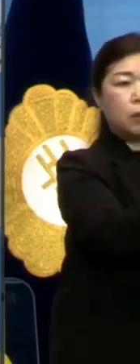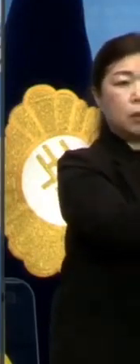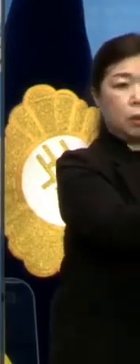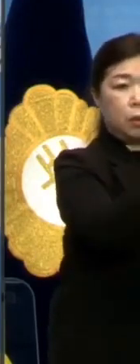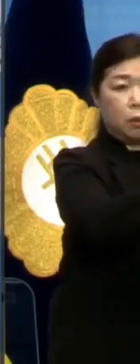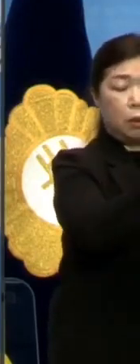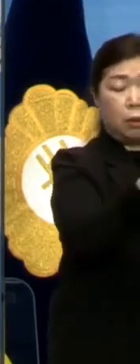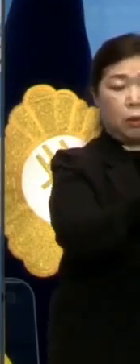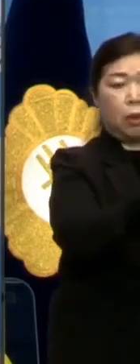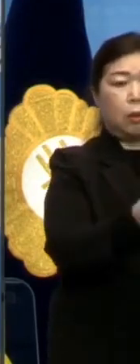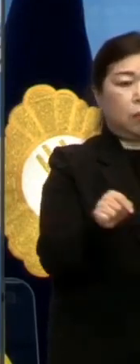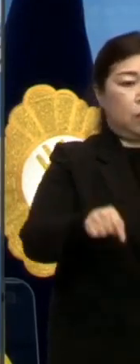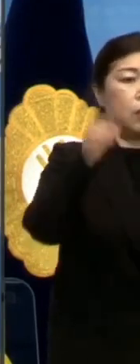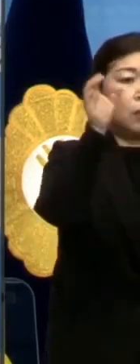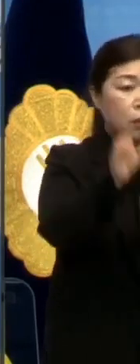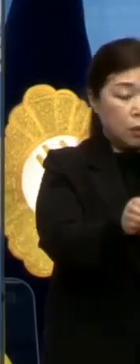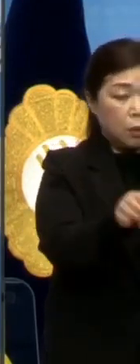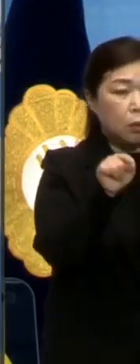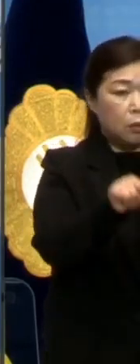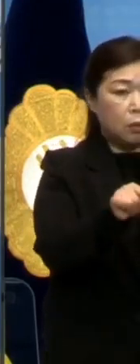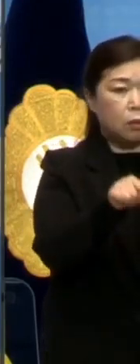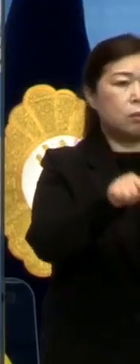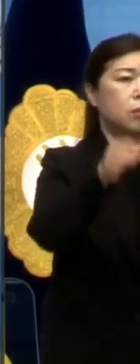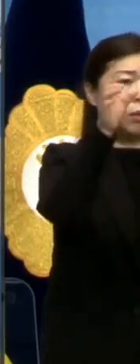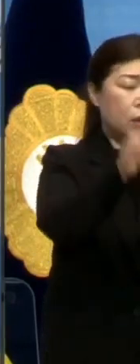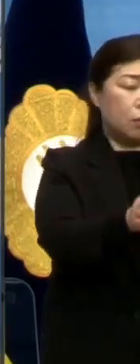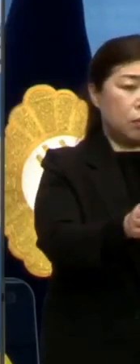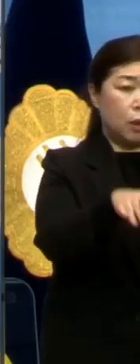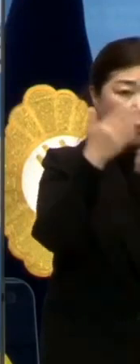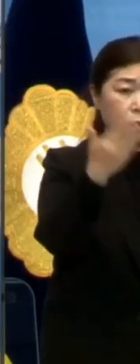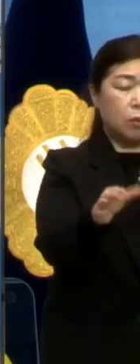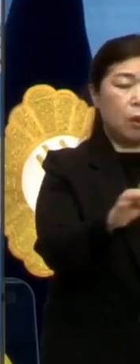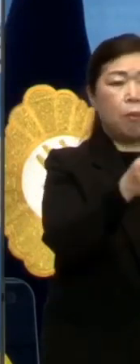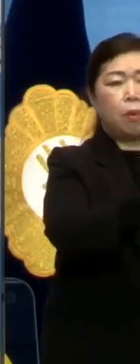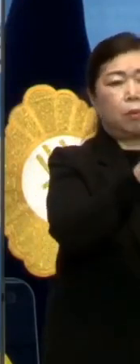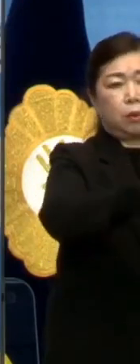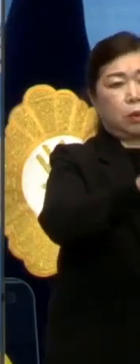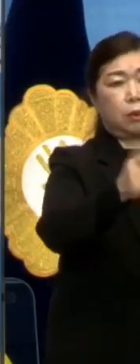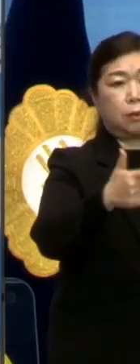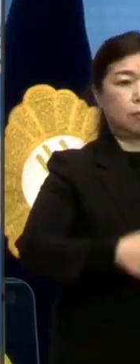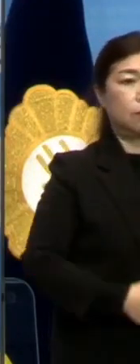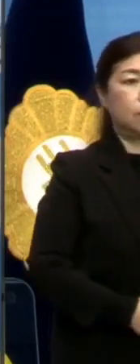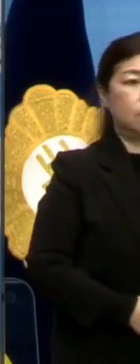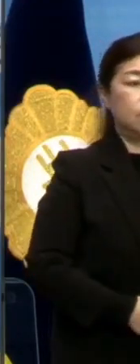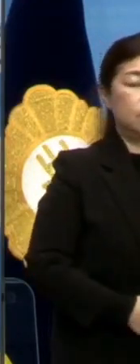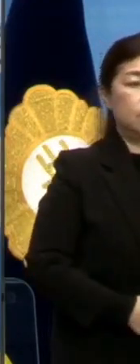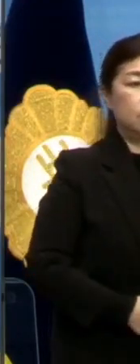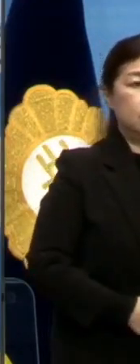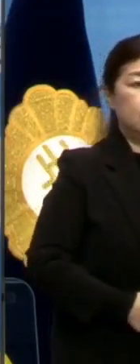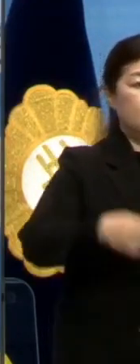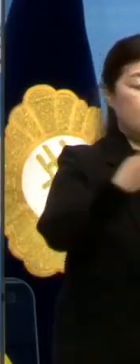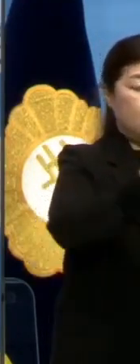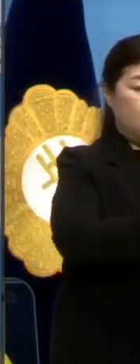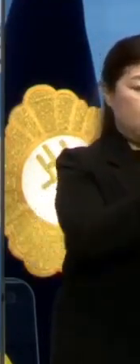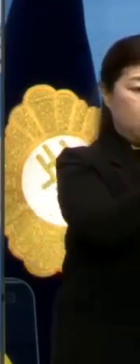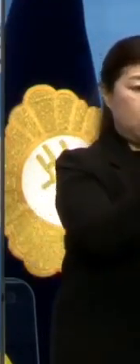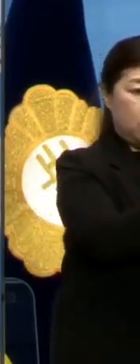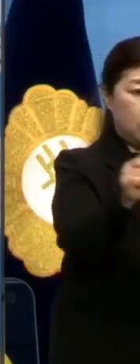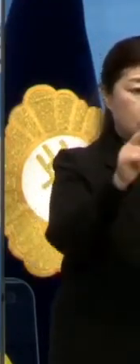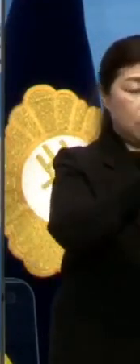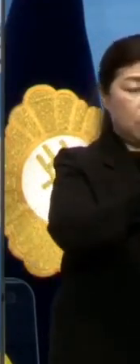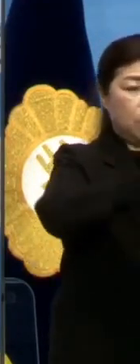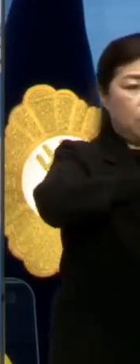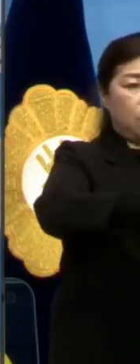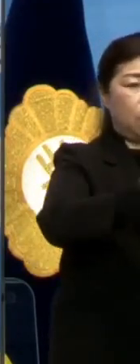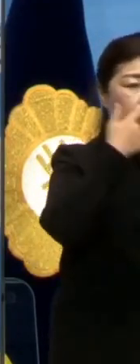책임이 전가되는 것으로 법 취지 왜곡임을 분명히 말씀드립니다. 또한 공무원에 대한 처벌